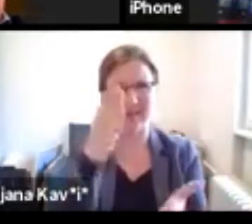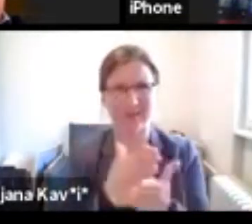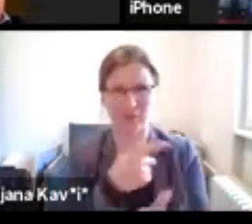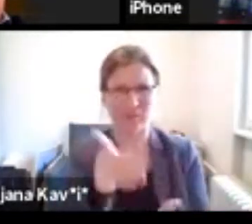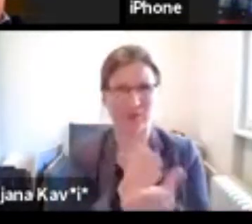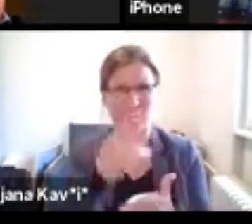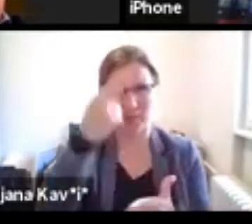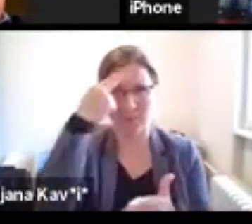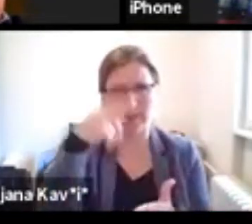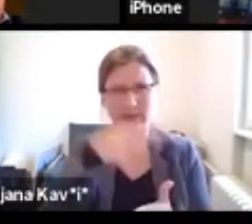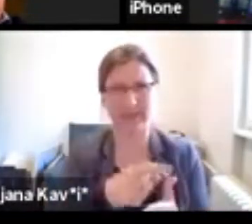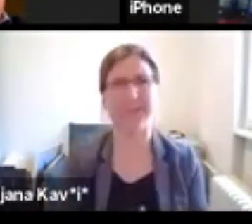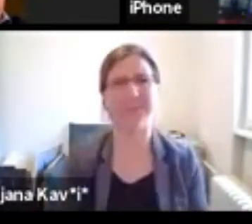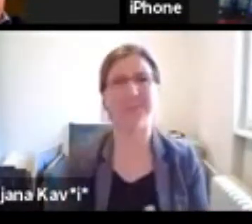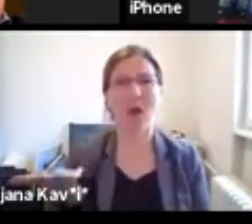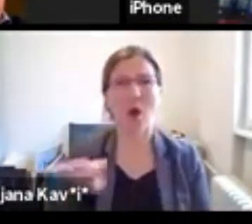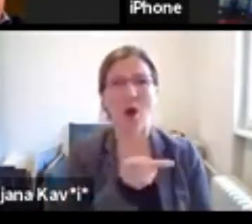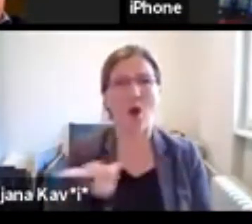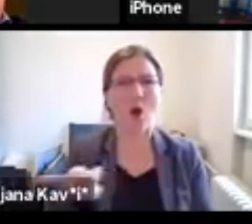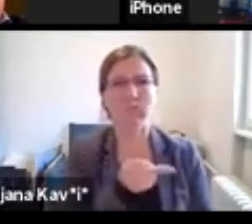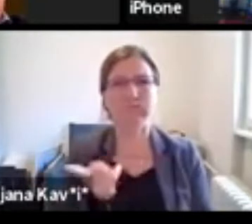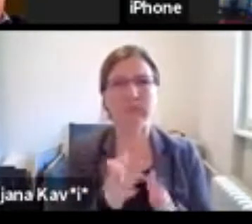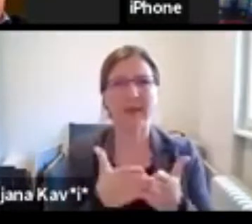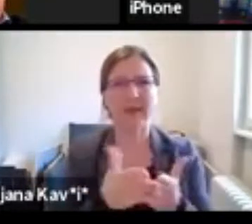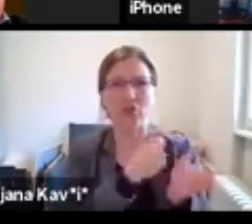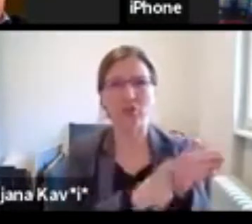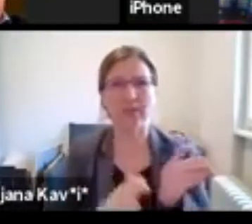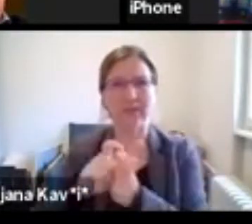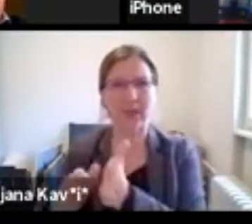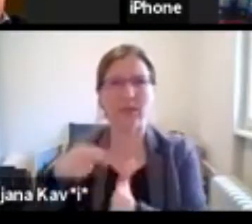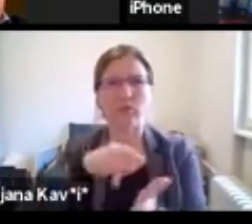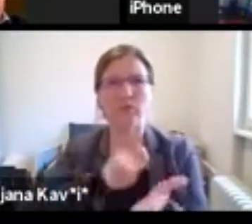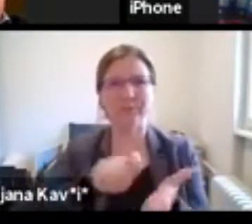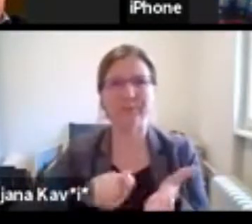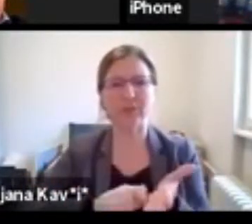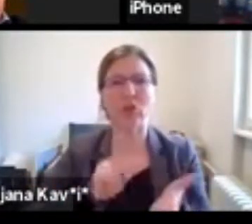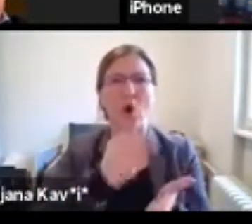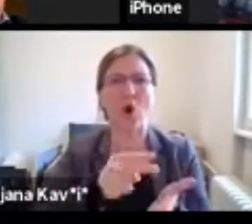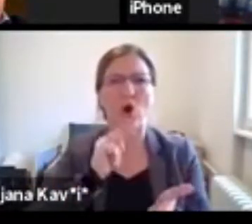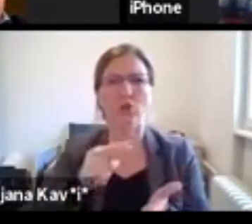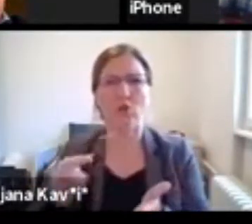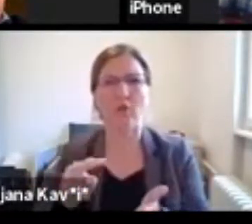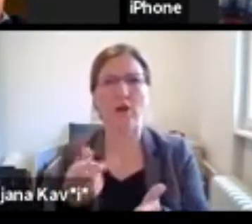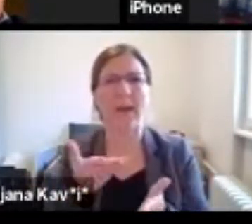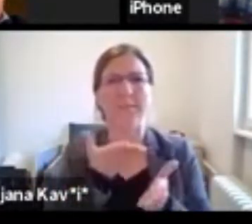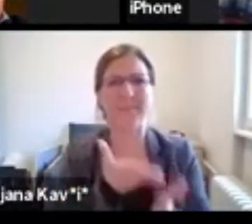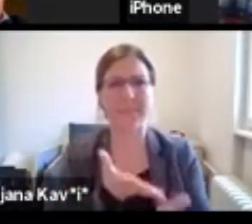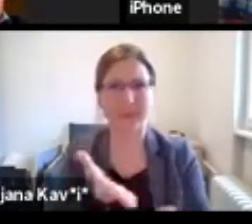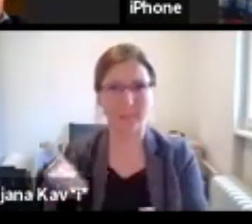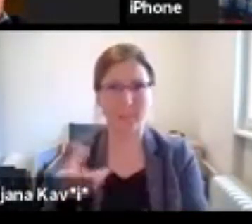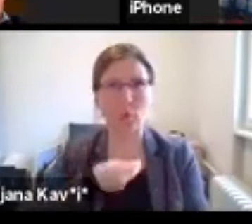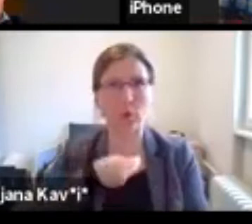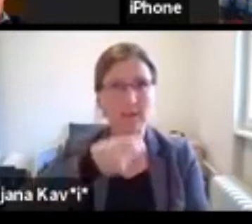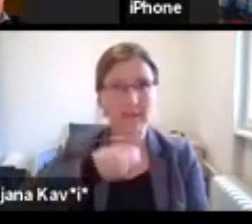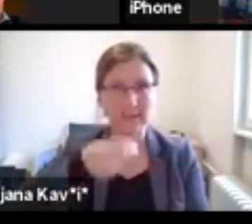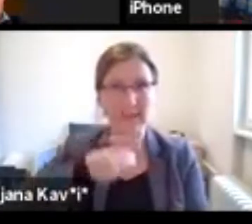poznata. Jedna i druga knjižica su odgovori zapravo na izazove vremena. One donose naše preporuke, naše savjete, obrađene